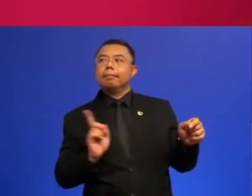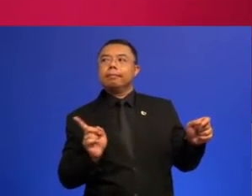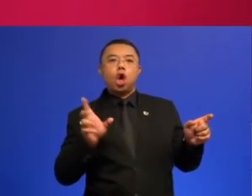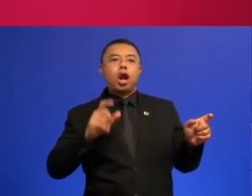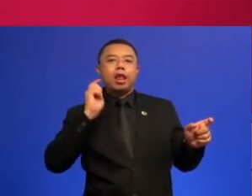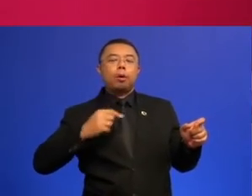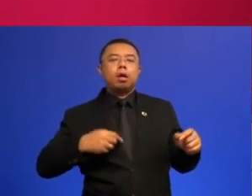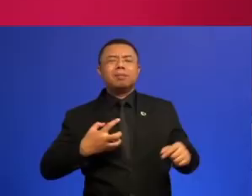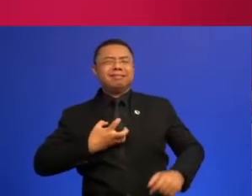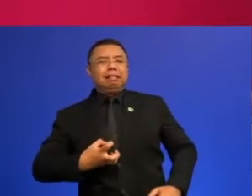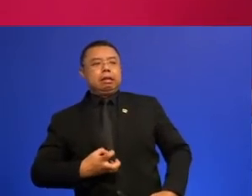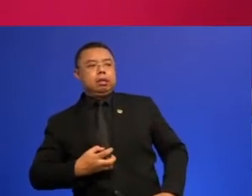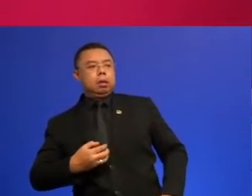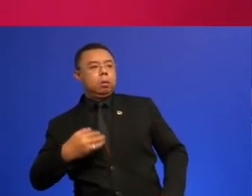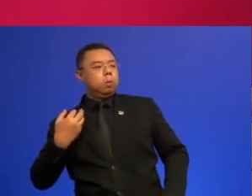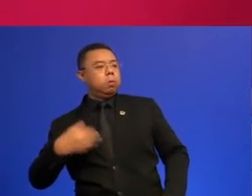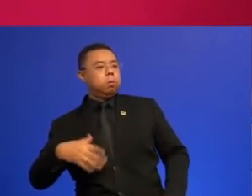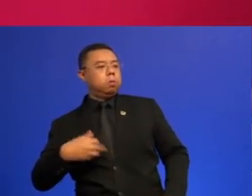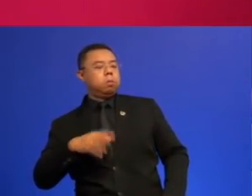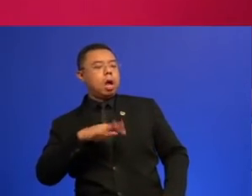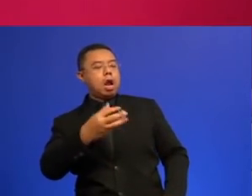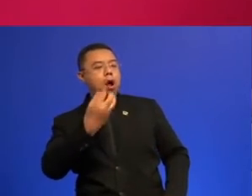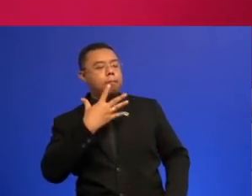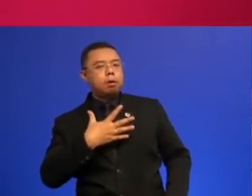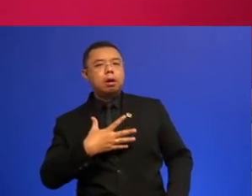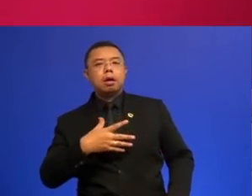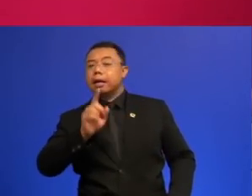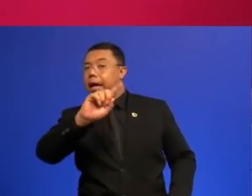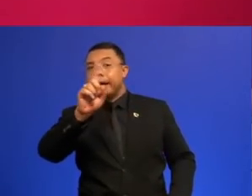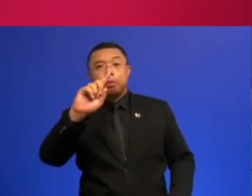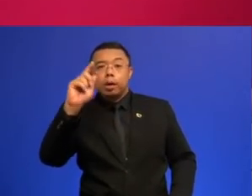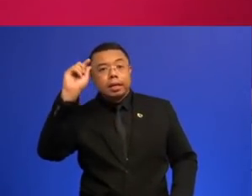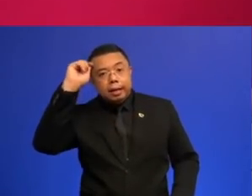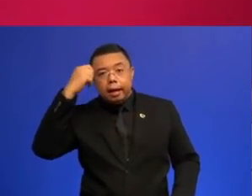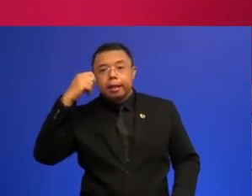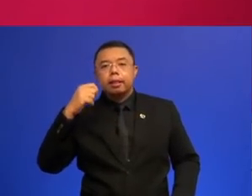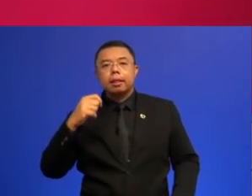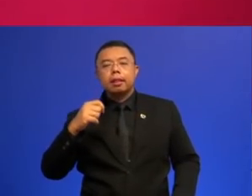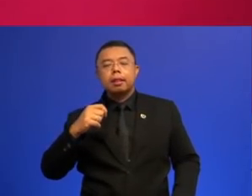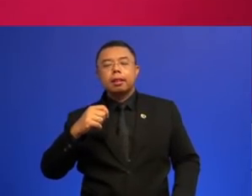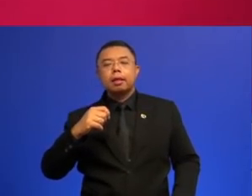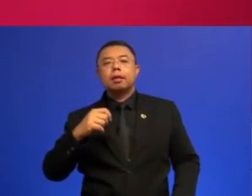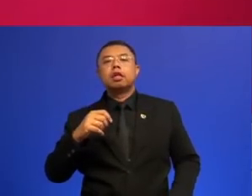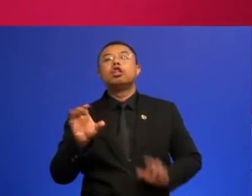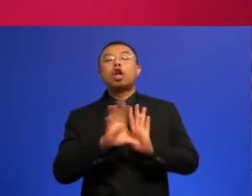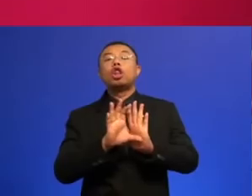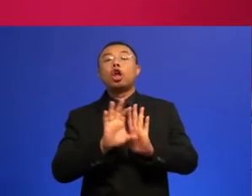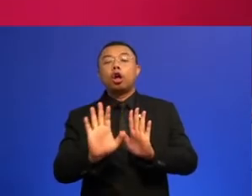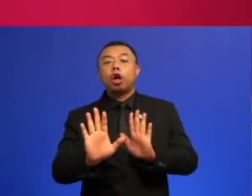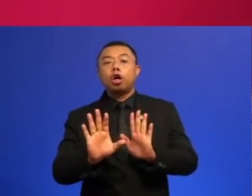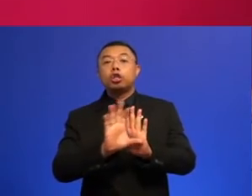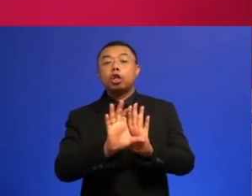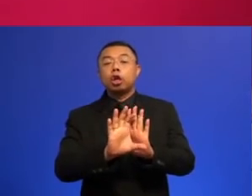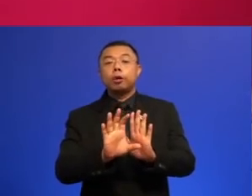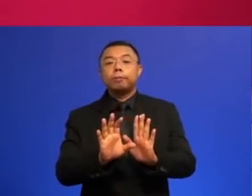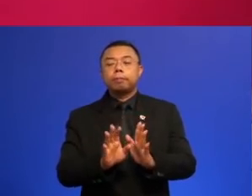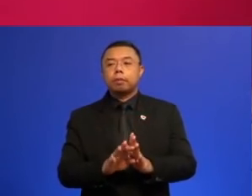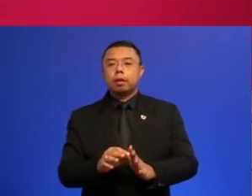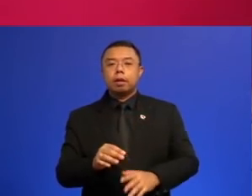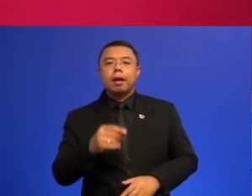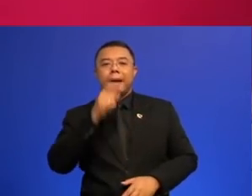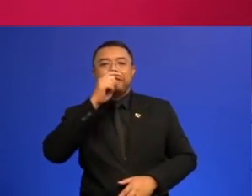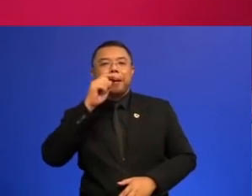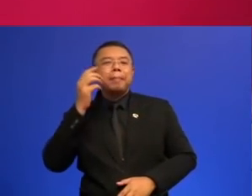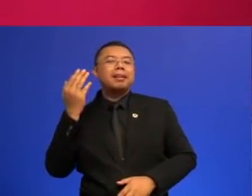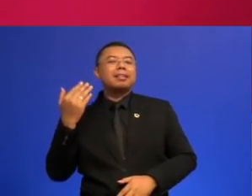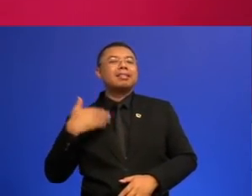tuanya. Sakit orang tuanya. Tidak boleh ingat. Misalnya begini, Papa saya